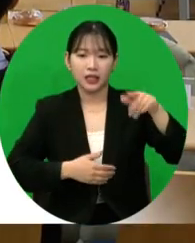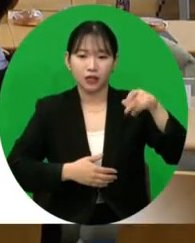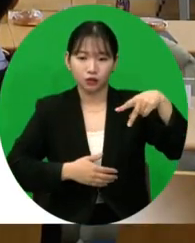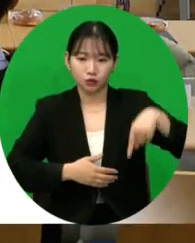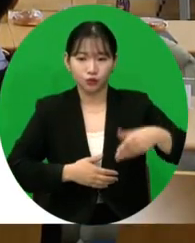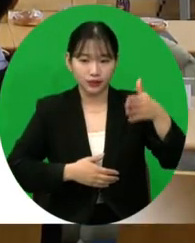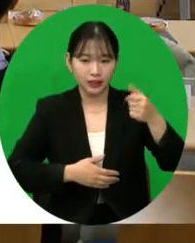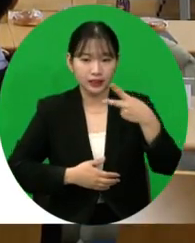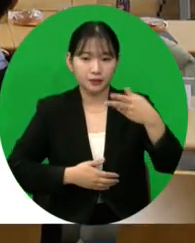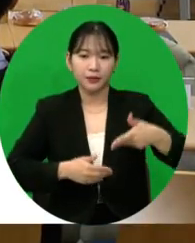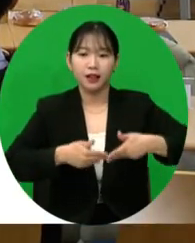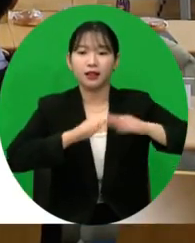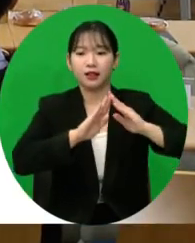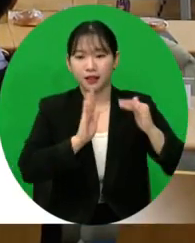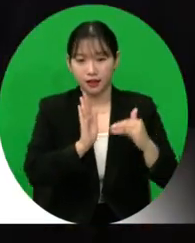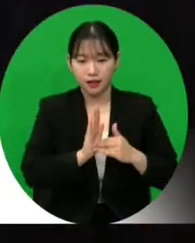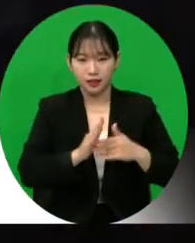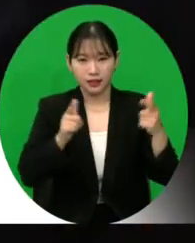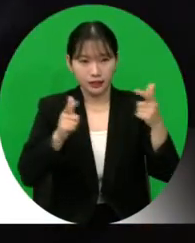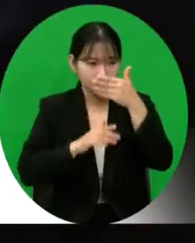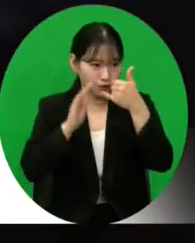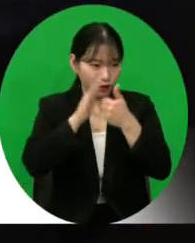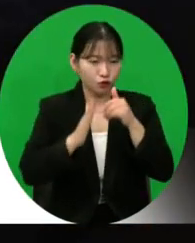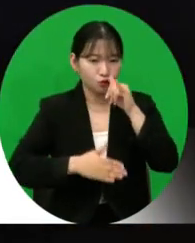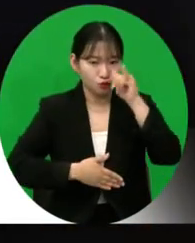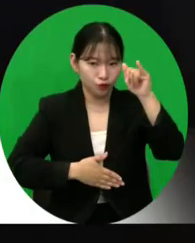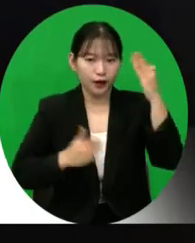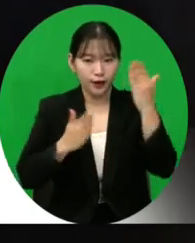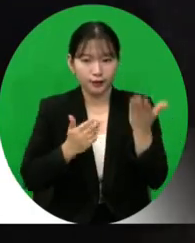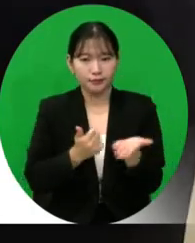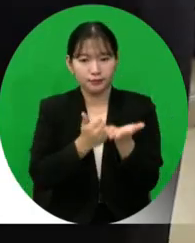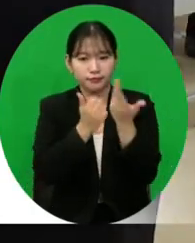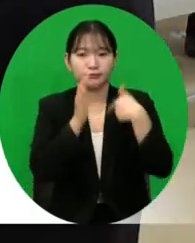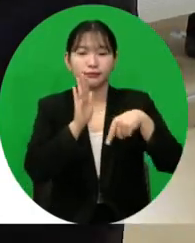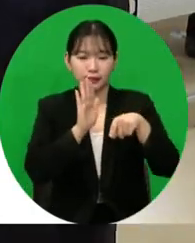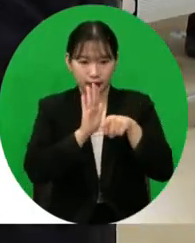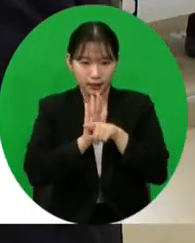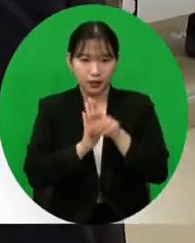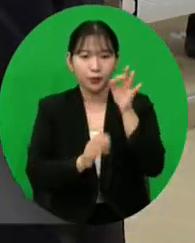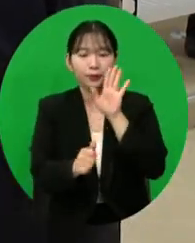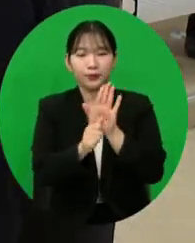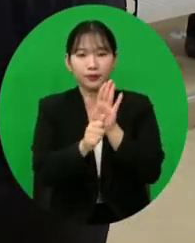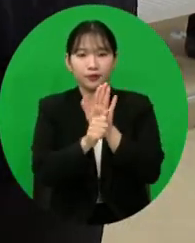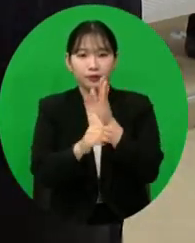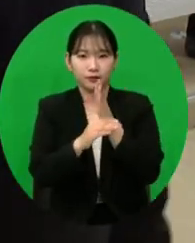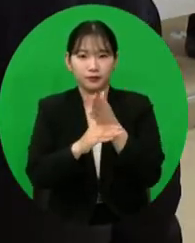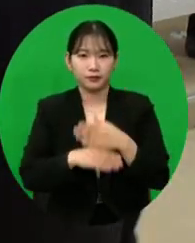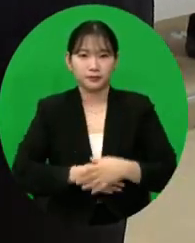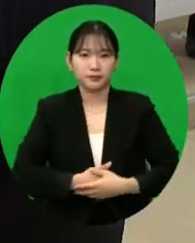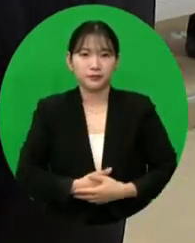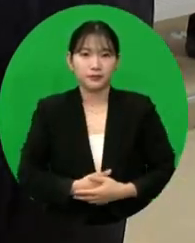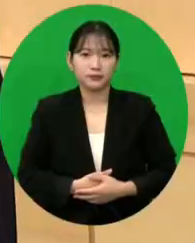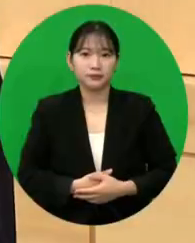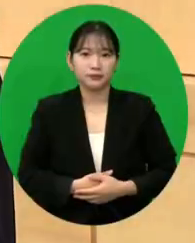2008년에 설립했으며 지역 청소년들이 우수 인재로 발돋움할 수 있도록 지원하고 있습니다.